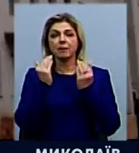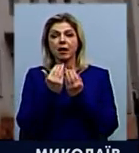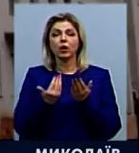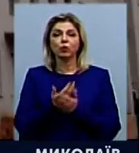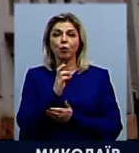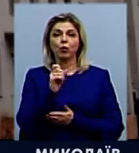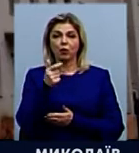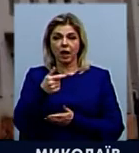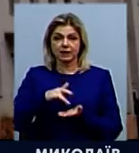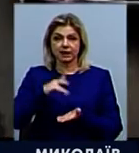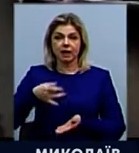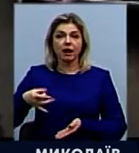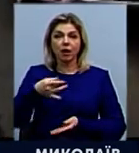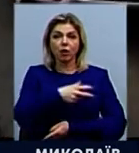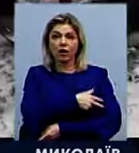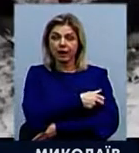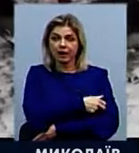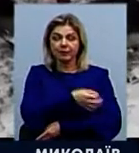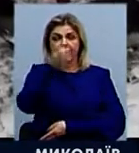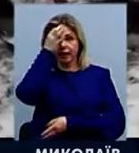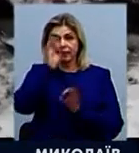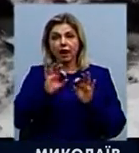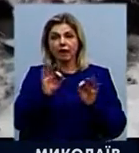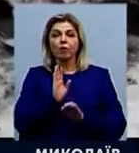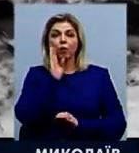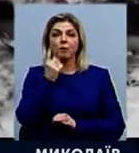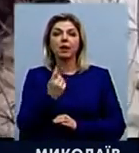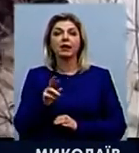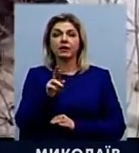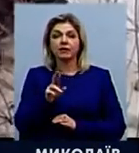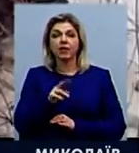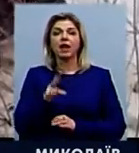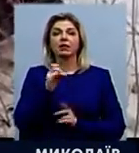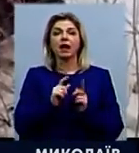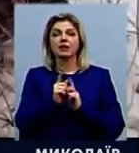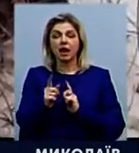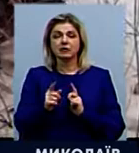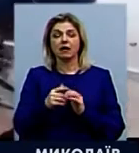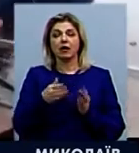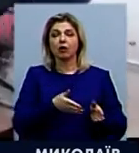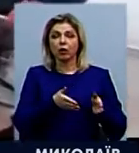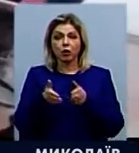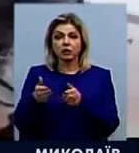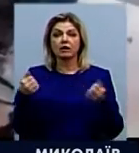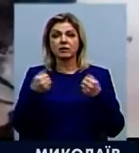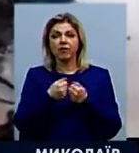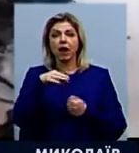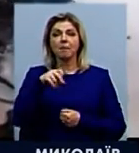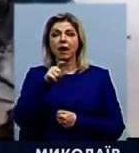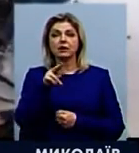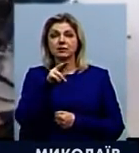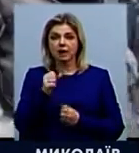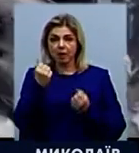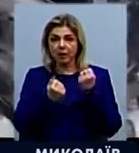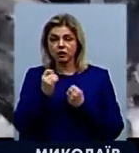центральної районної лікарні. Нагадаємо, вранці 1 січня на трасі Н-11 Миколаїв-Дніпро зіткнулися автомобілі Mazda 6 і